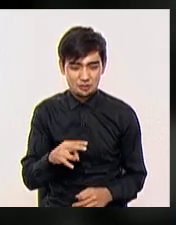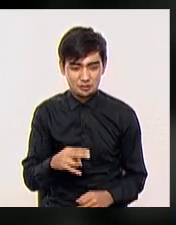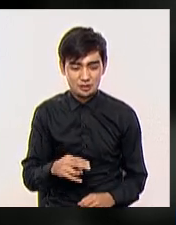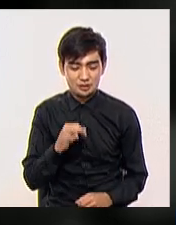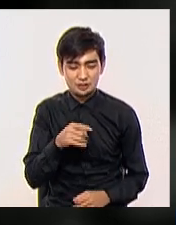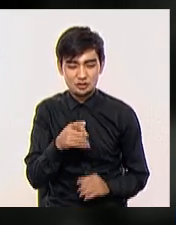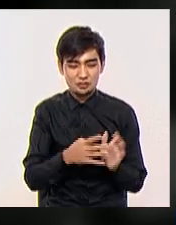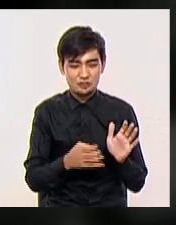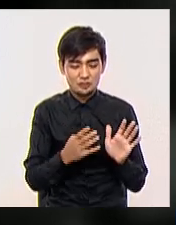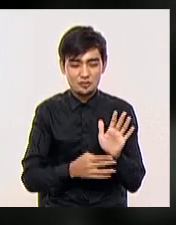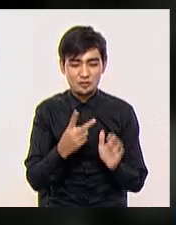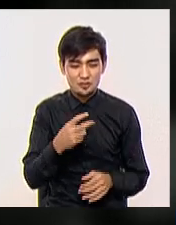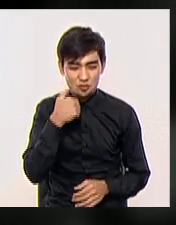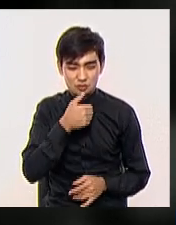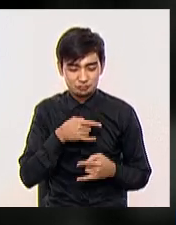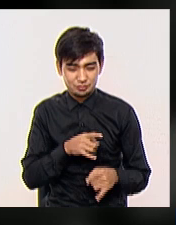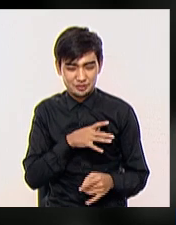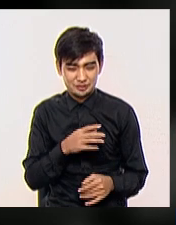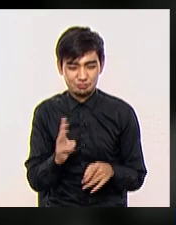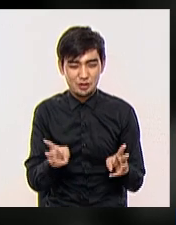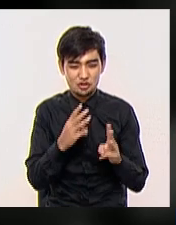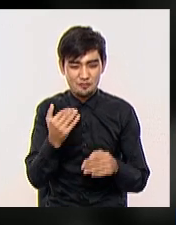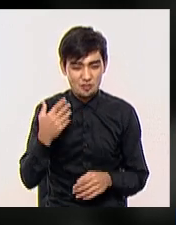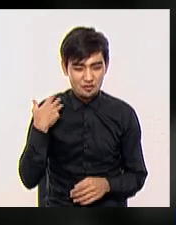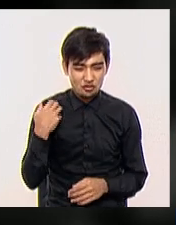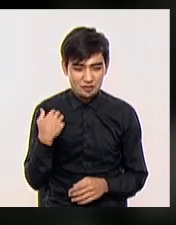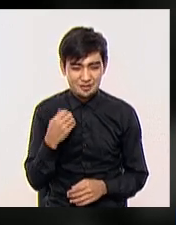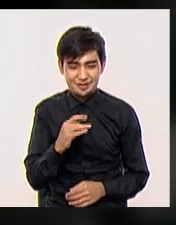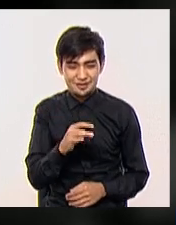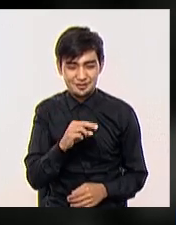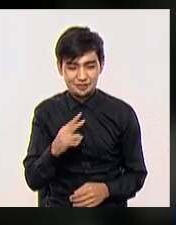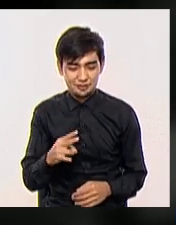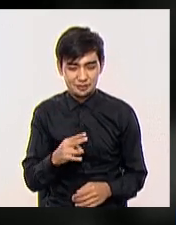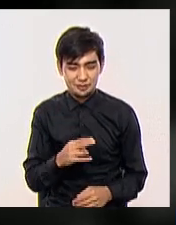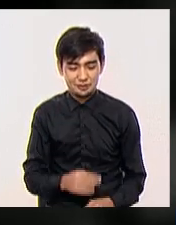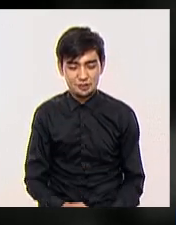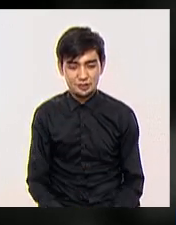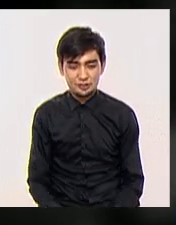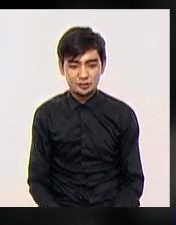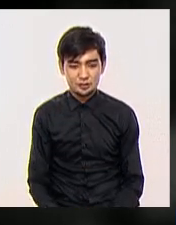1992 жылы туған өрт сөндіру бөлімінің бастығы Еркін Надырбеков.